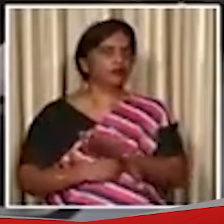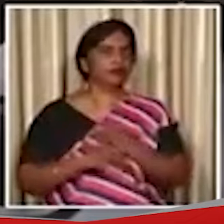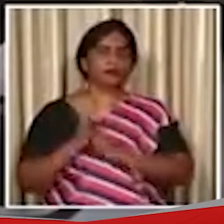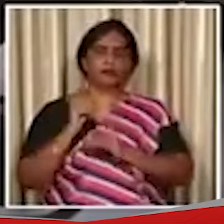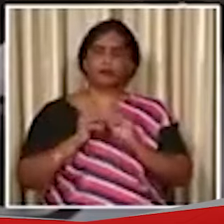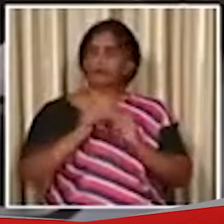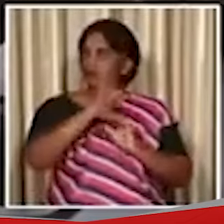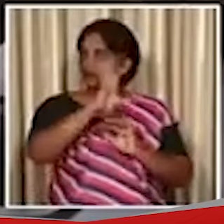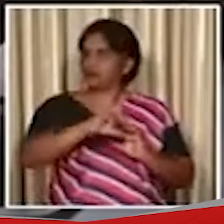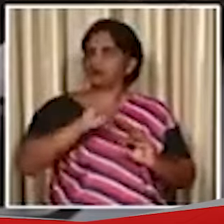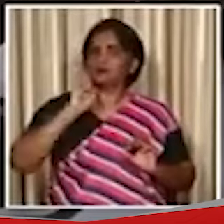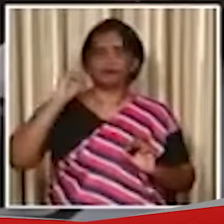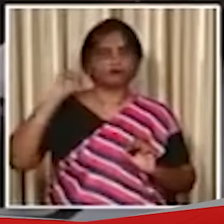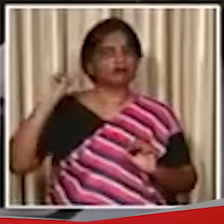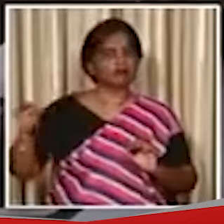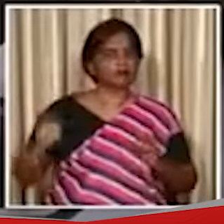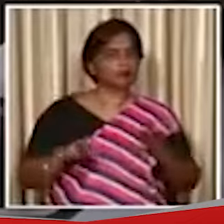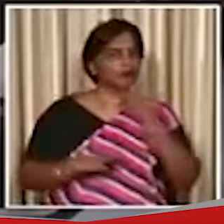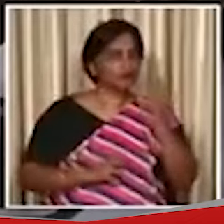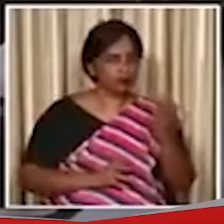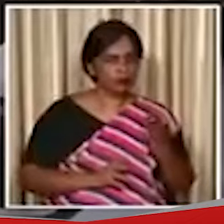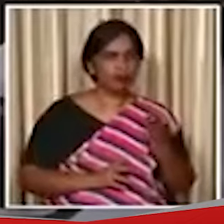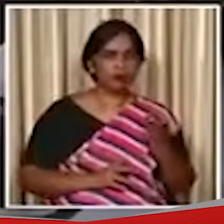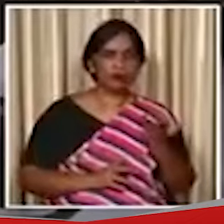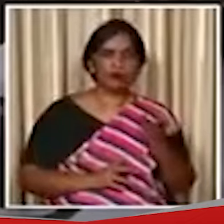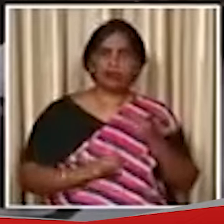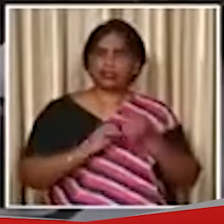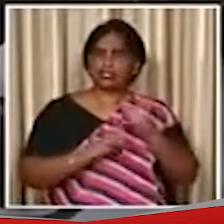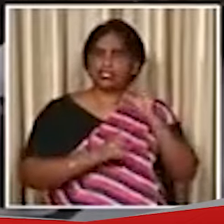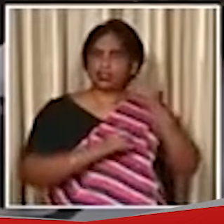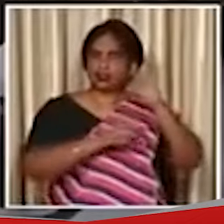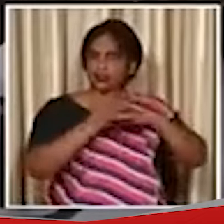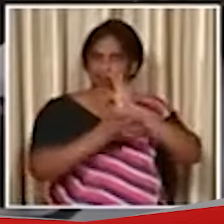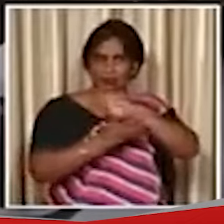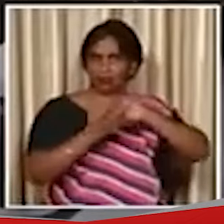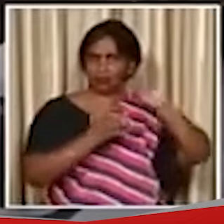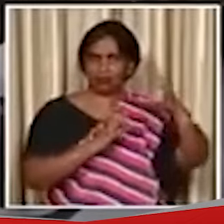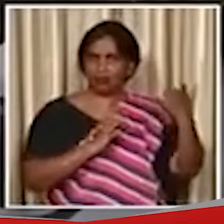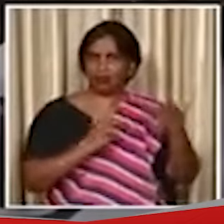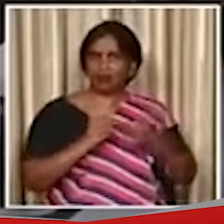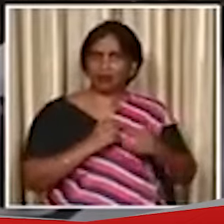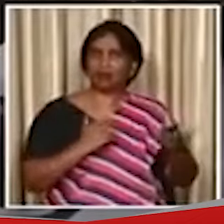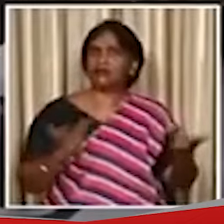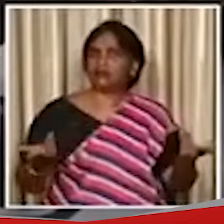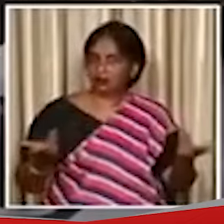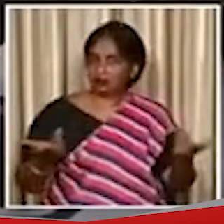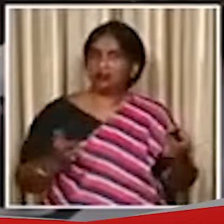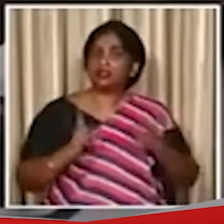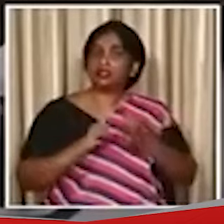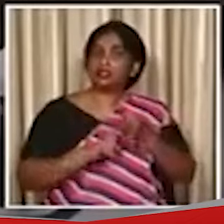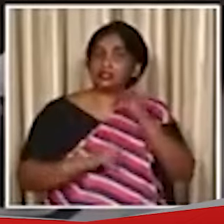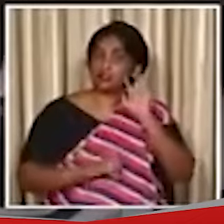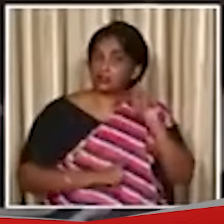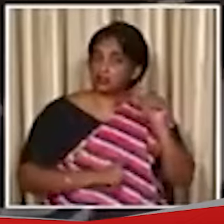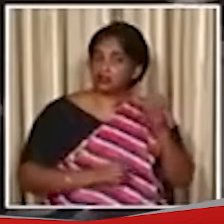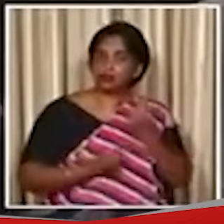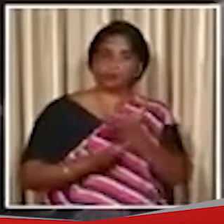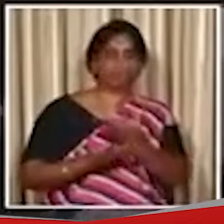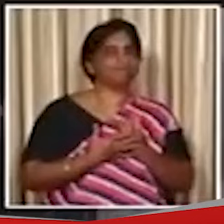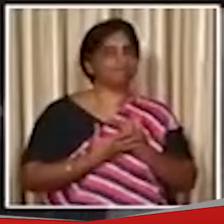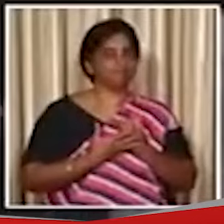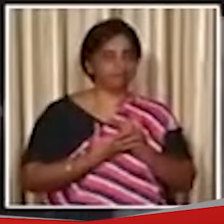පලත්වල් නමත්‍යයන් සිට මාරු කරන්න තිබුණ. ඒවැනි පාරවල්ටික හදන්නති. ඒක නෙමනි මේ කරන්න මේ කරන ජනාධිපතිවර අතට